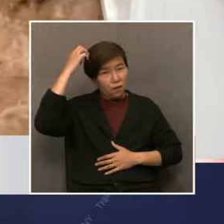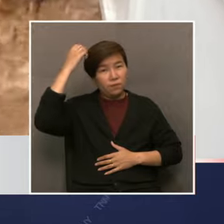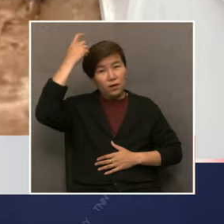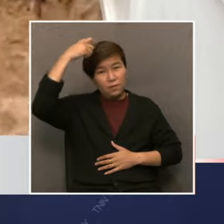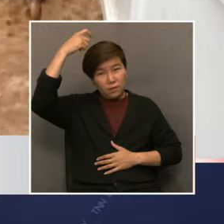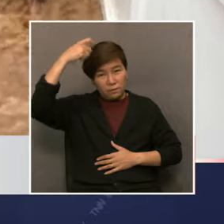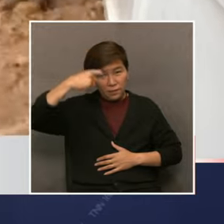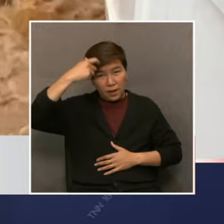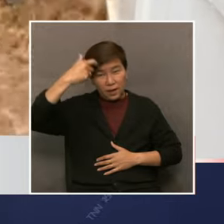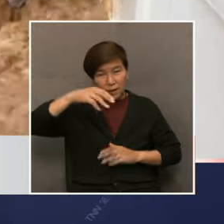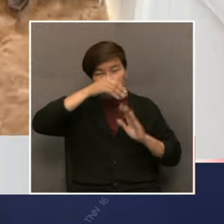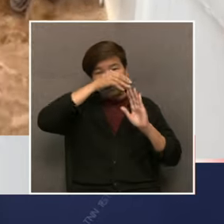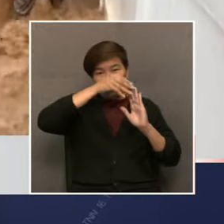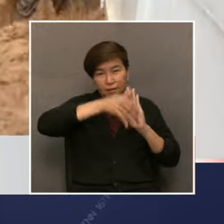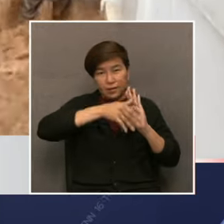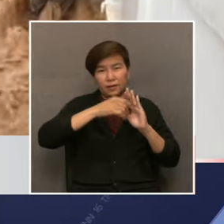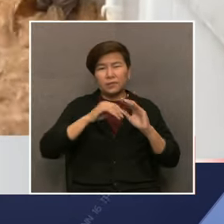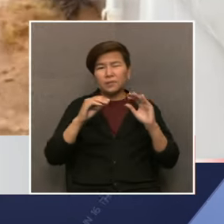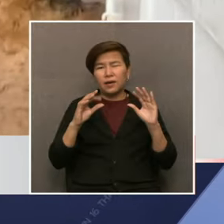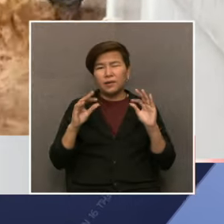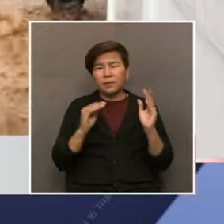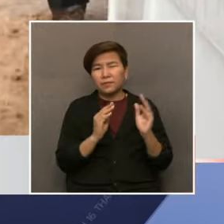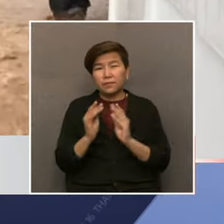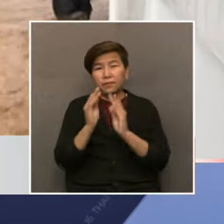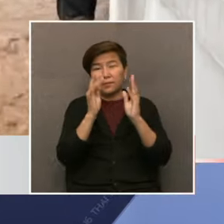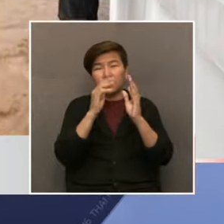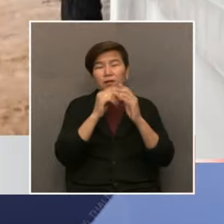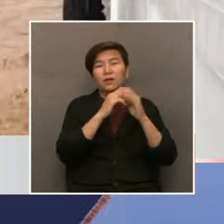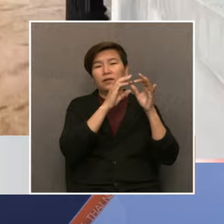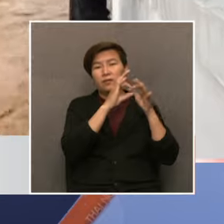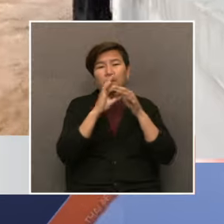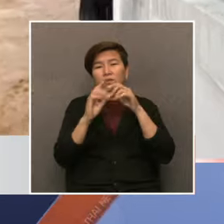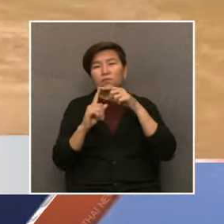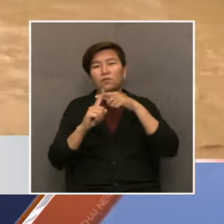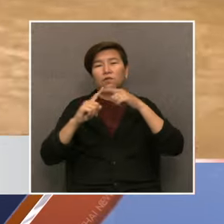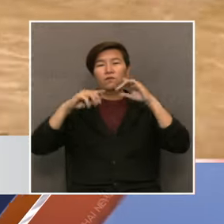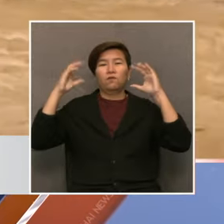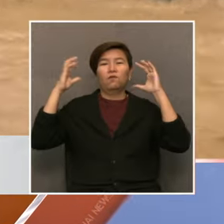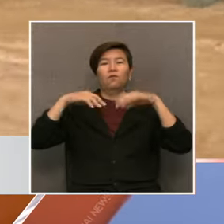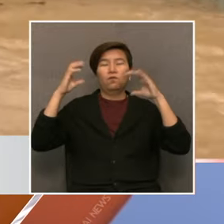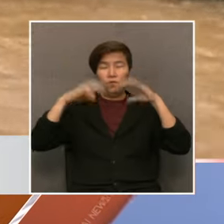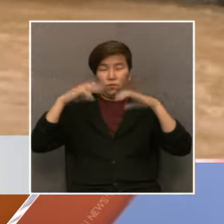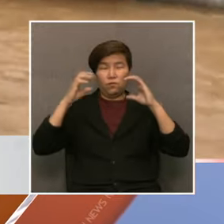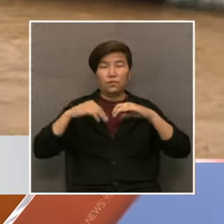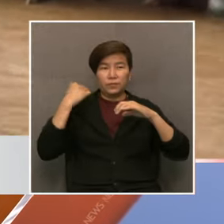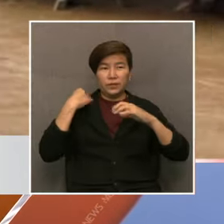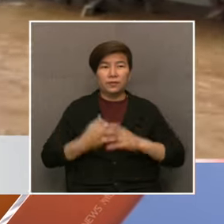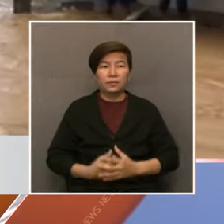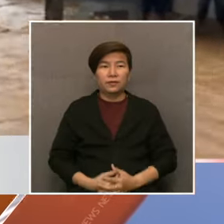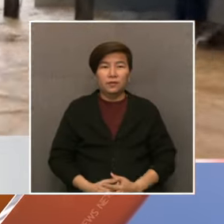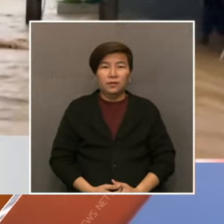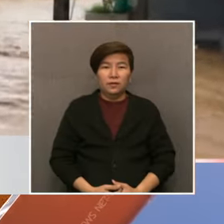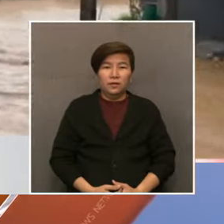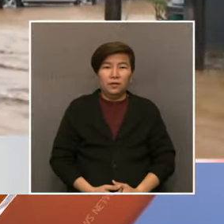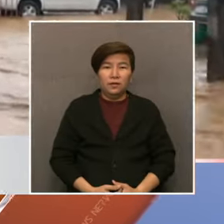ครับยังมีความชื้นสูงอยู่นะเพราะฉะนั้นฝนก็เลยตกต่อเนื่องในช่วงที่เราติดตามนี่ก็จะเห็นว่าปริมาณฝนนี่ถึง